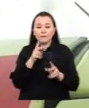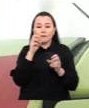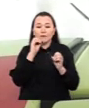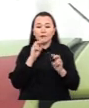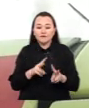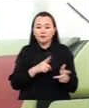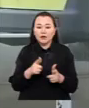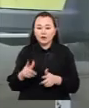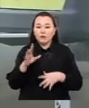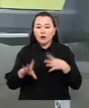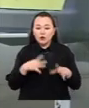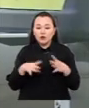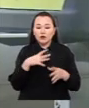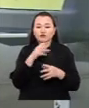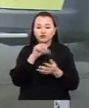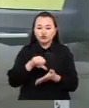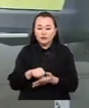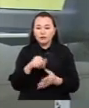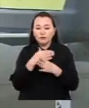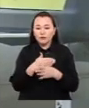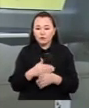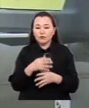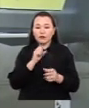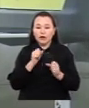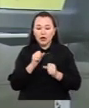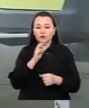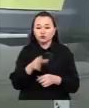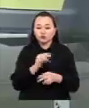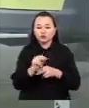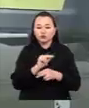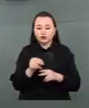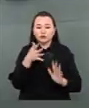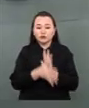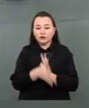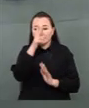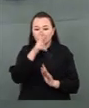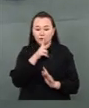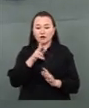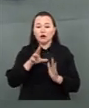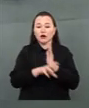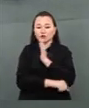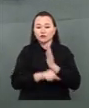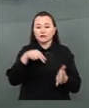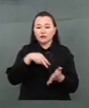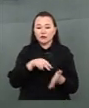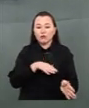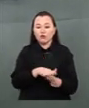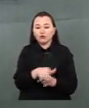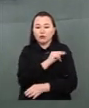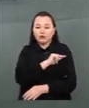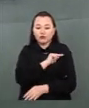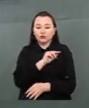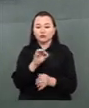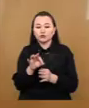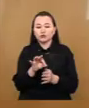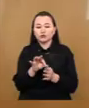подготовки они будут участвовать в работе бригад неотложек обучение кадров займет порядка трех месяцев а затем они станут полноценными работниками